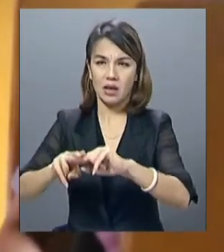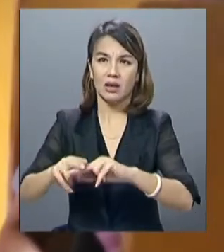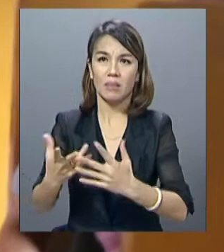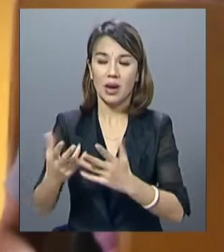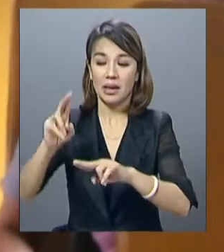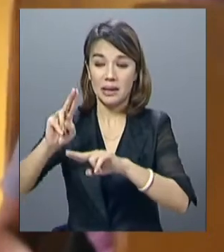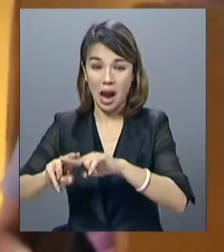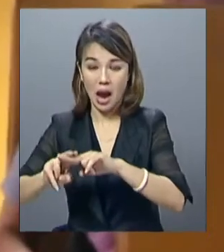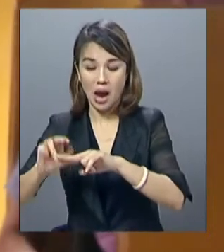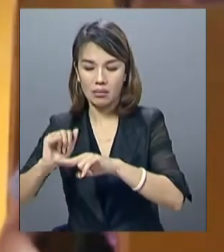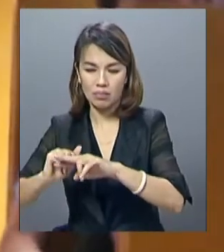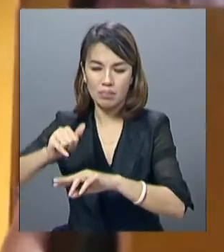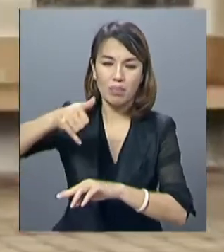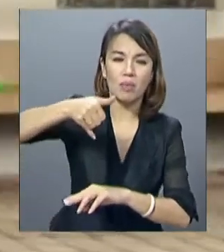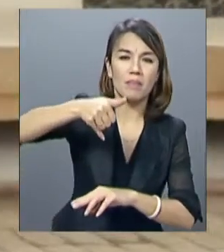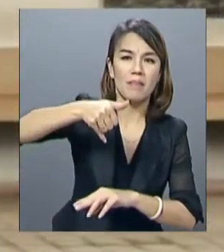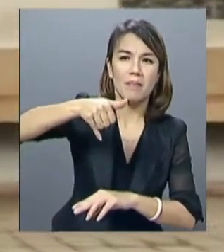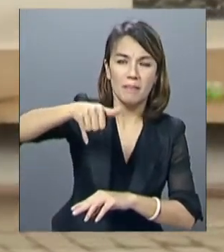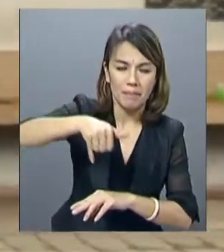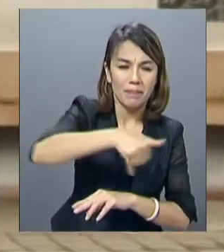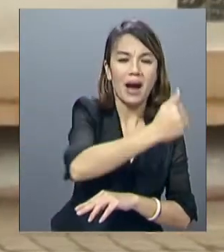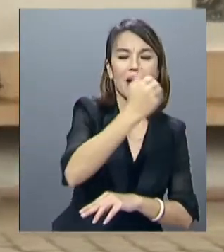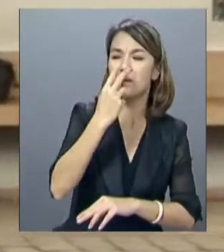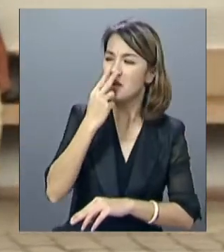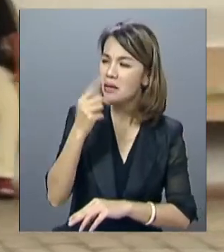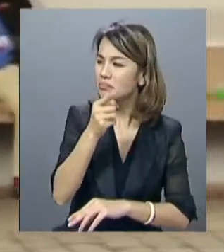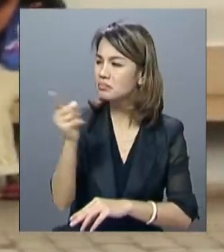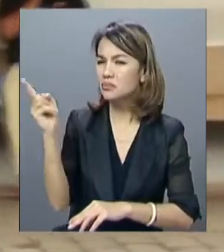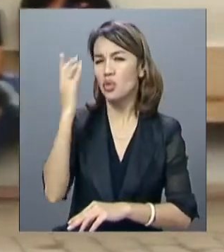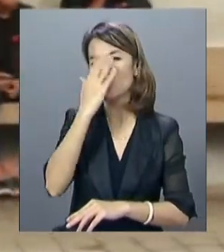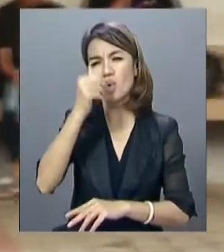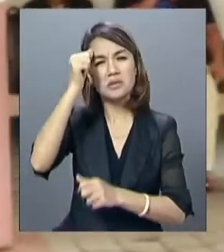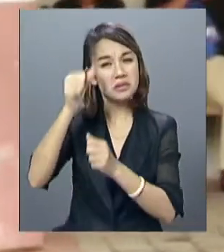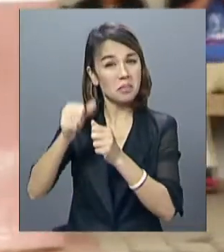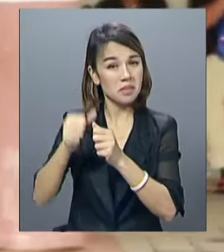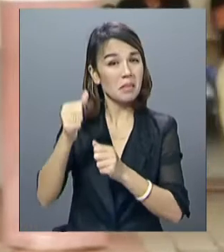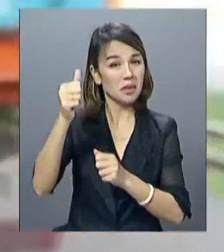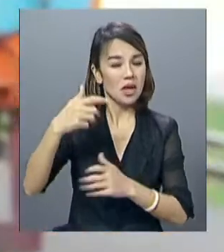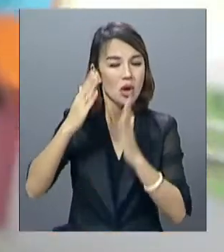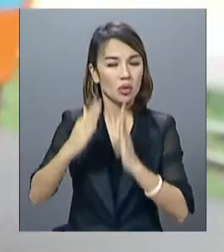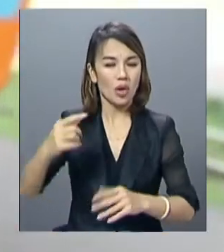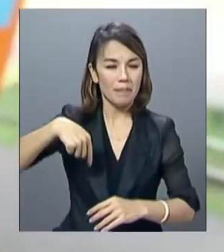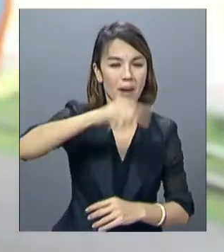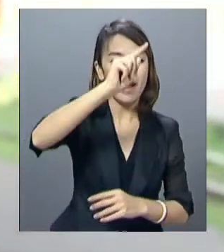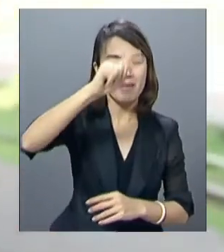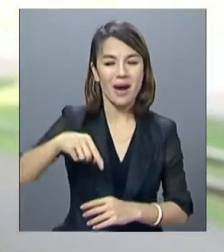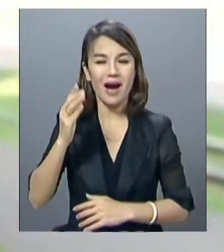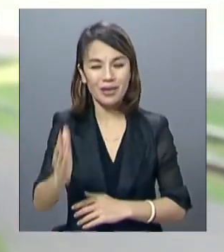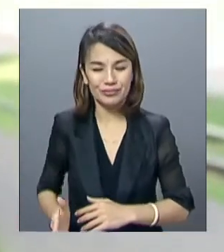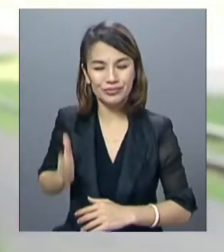ที่นั่งเราต้องจากไปโดยทิ้งความทรงจำที่สวยงามให้แก่ผู้คนที่ต้องเดินทางโดยสารรถไฟขบวนชีวิ